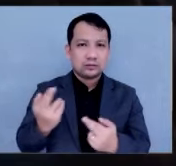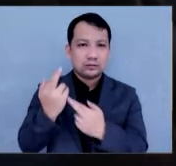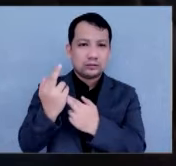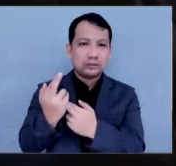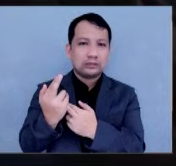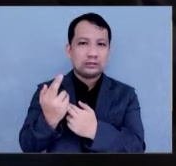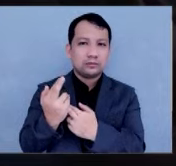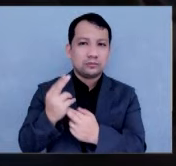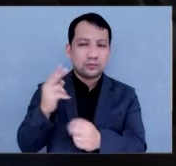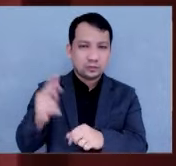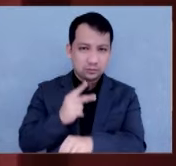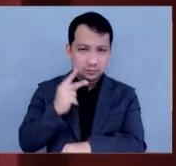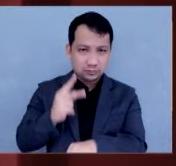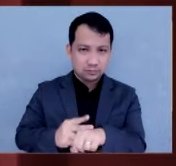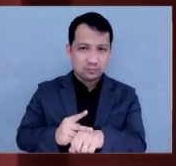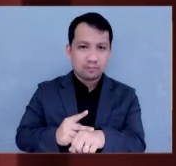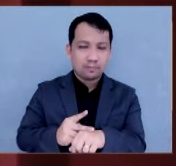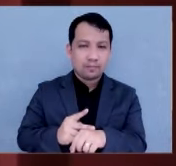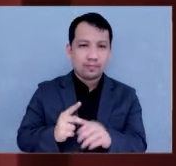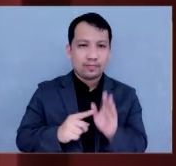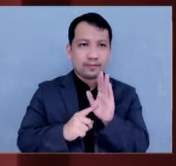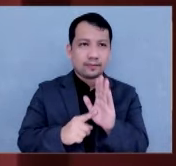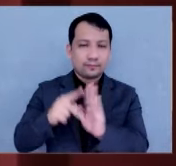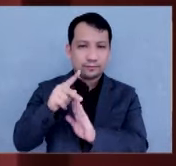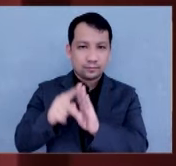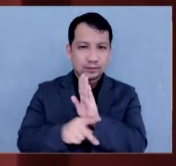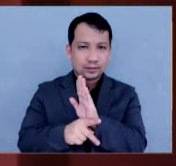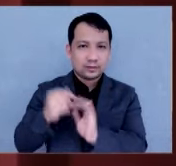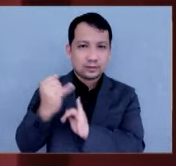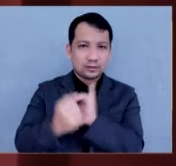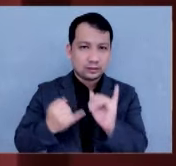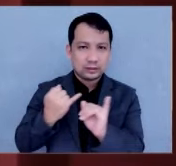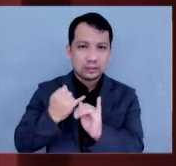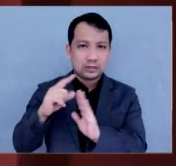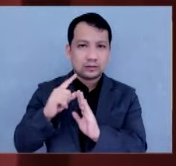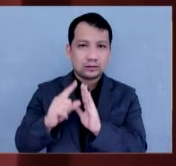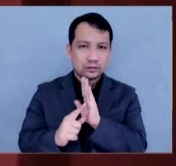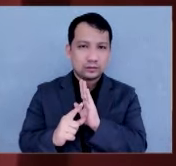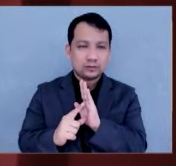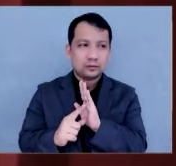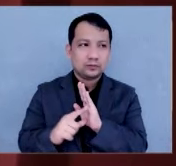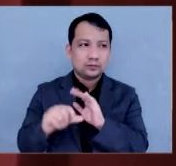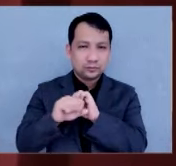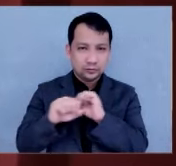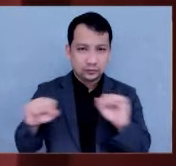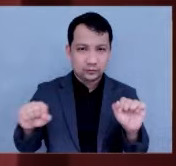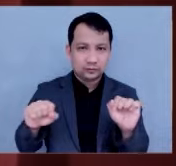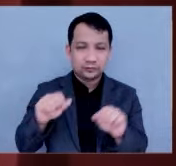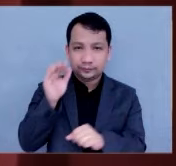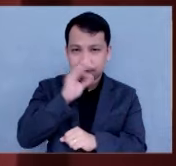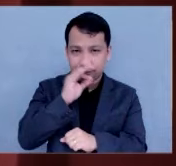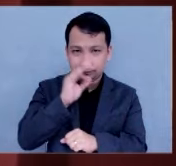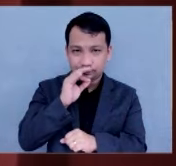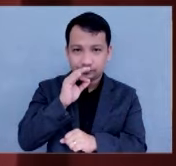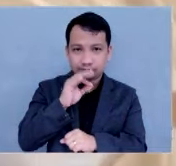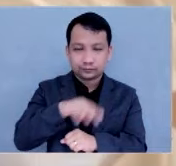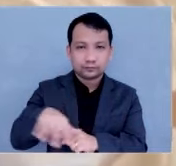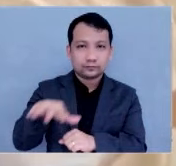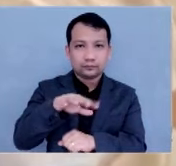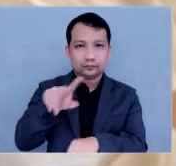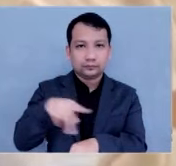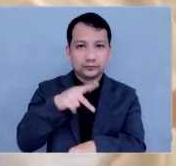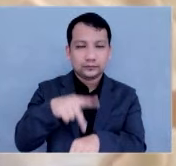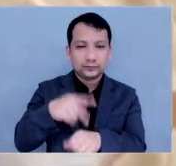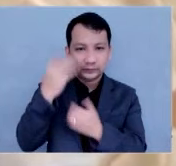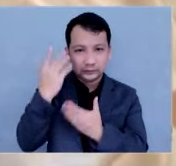Philippines will always stand for the principles of International Law and the safety of Filipinos in the Philippines